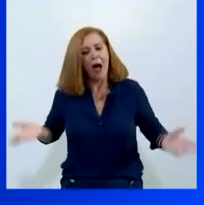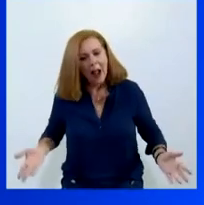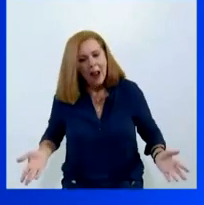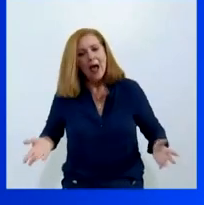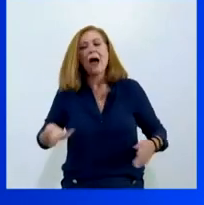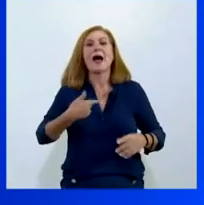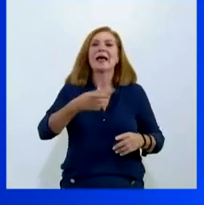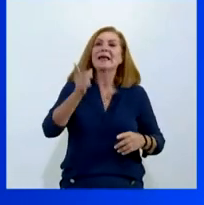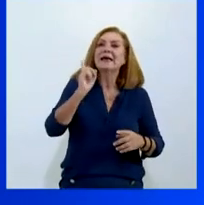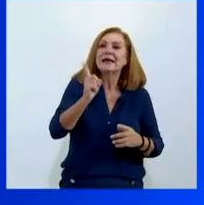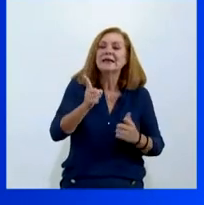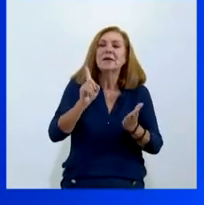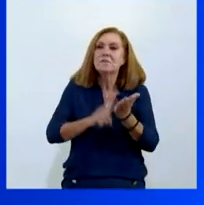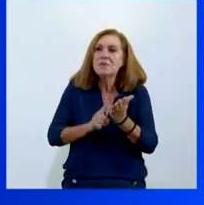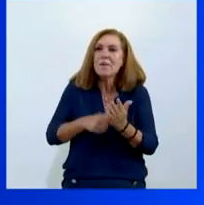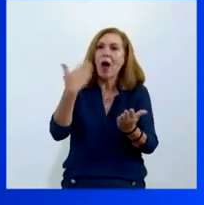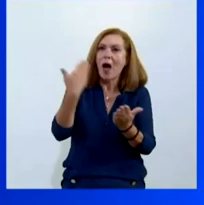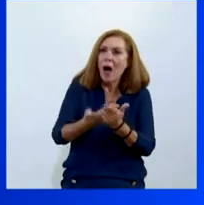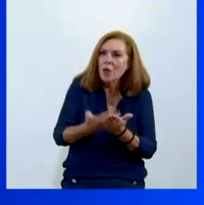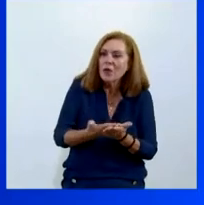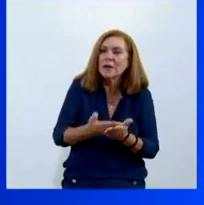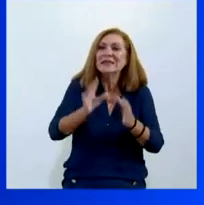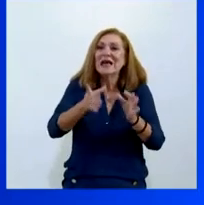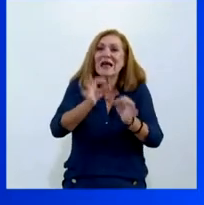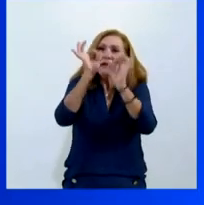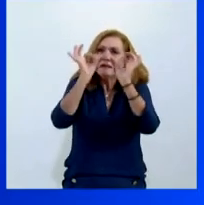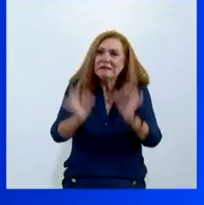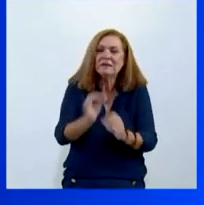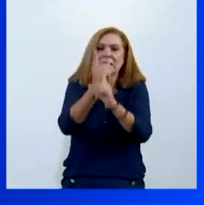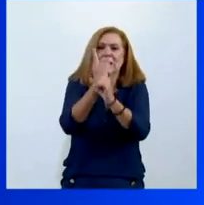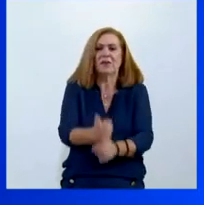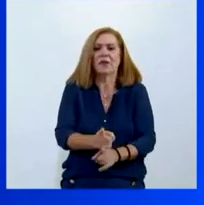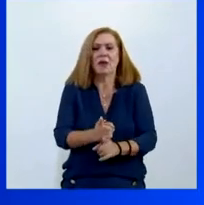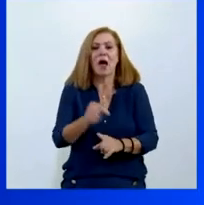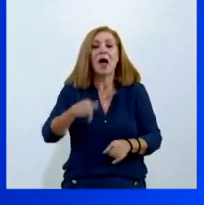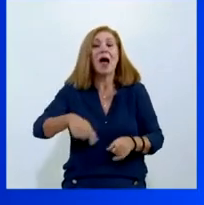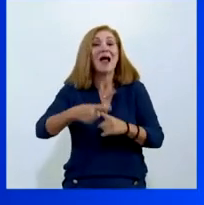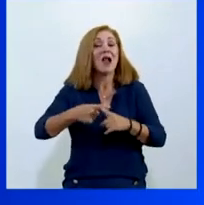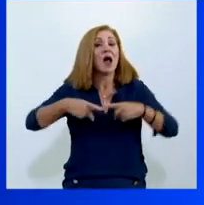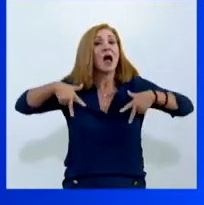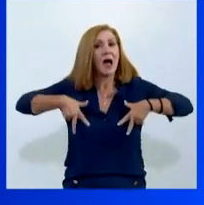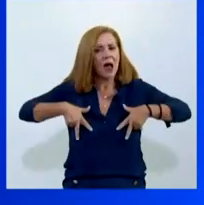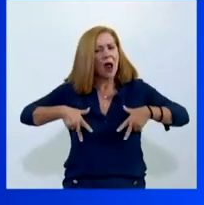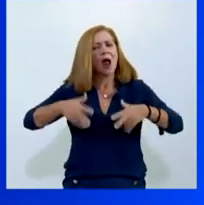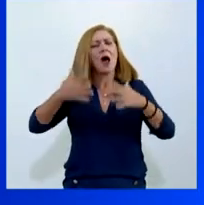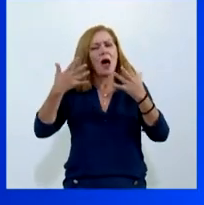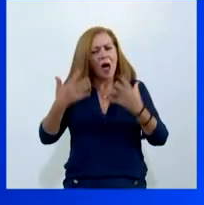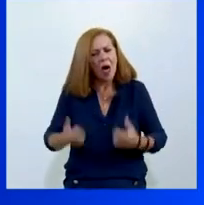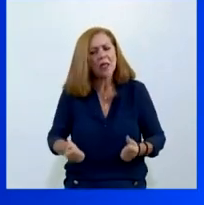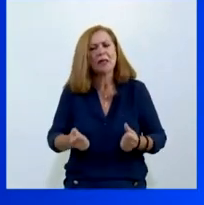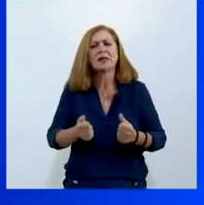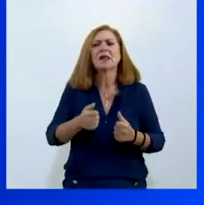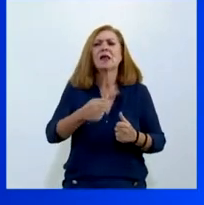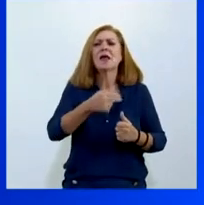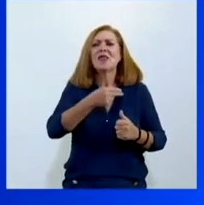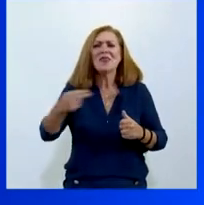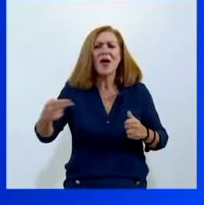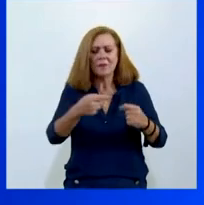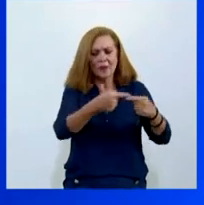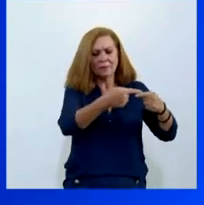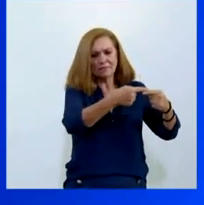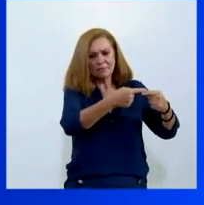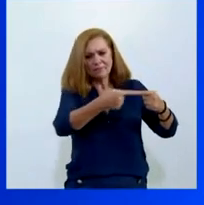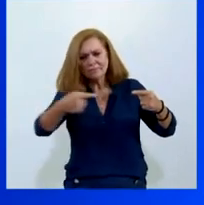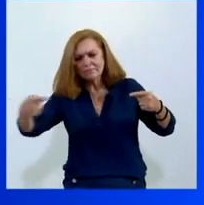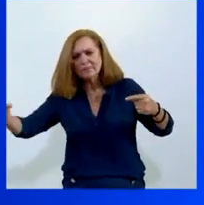τεκμηριωμένη και να είναι συγκεκριμένη. Το ελληνικό κράτος εξακολουθεί και έχει πολλά ζητήματα ως προς την κάθε τη λειτουργία του. Δεν